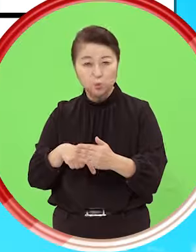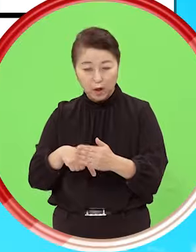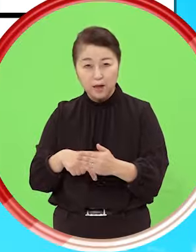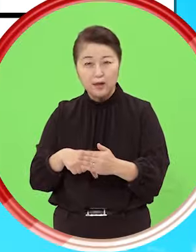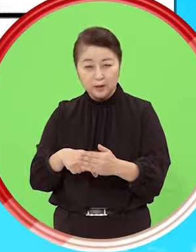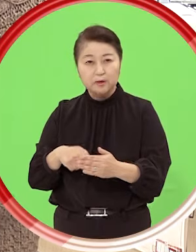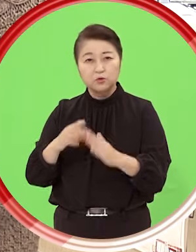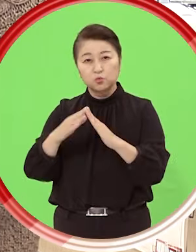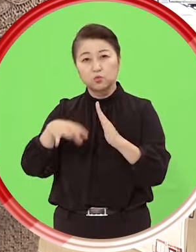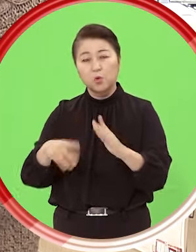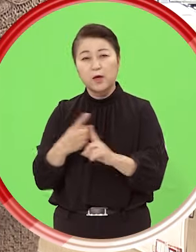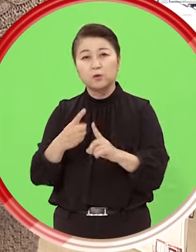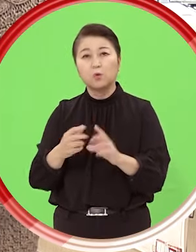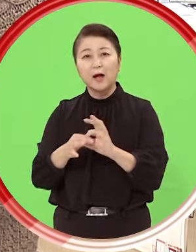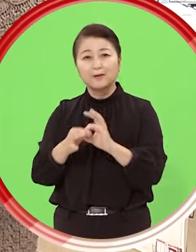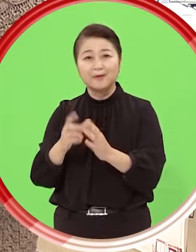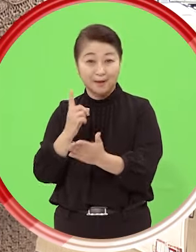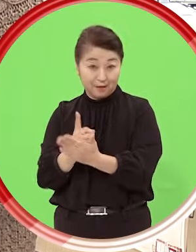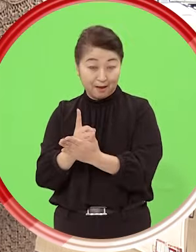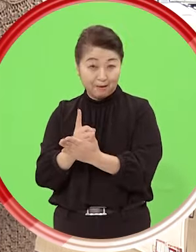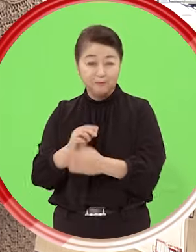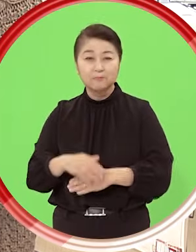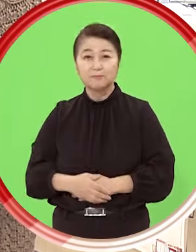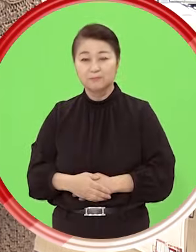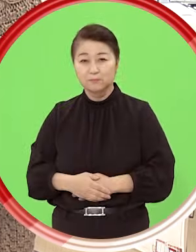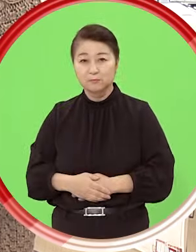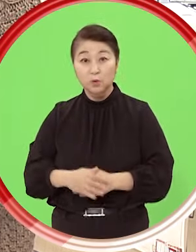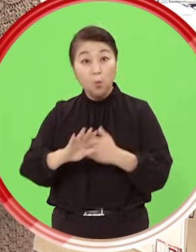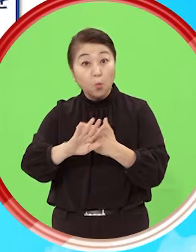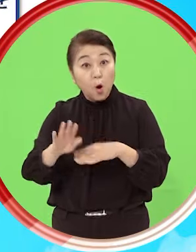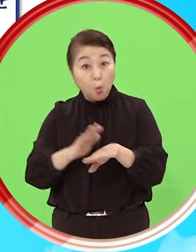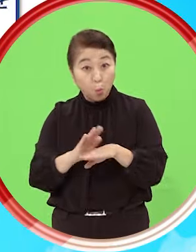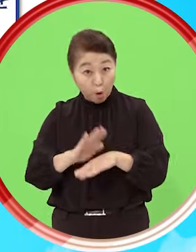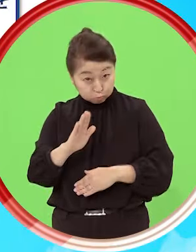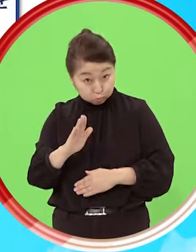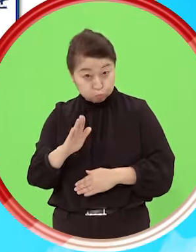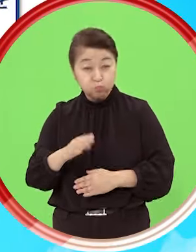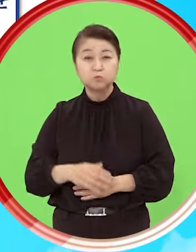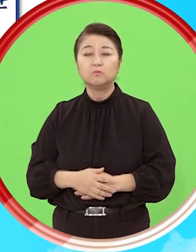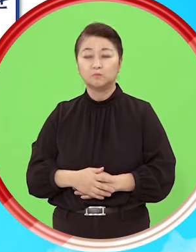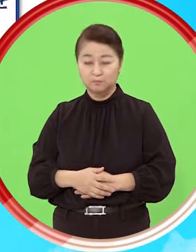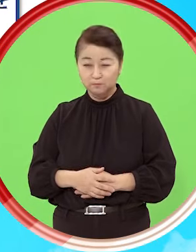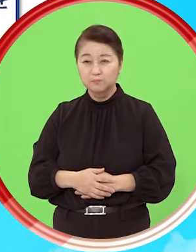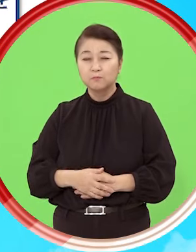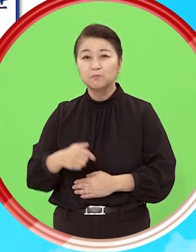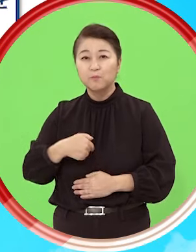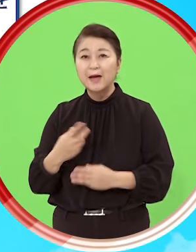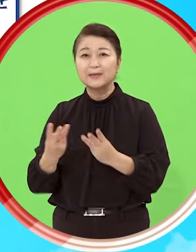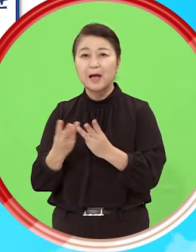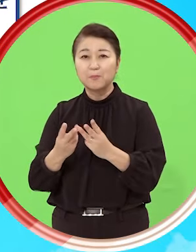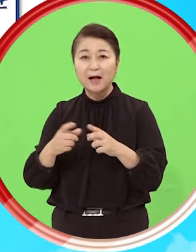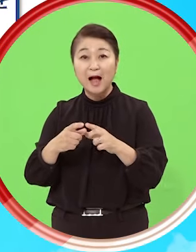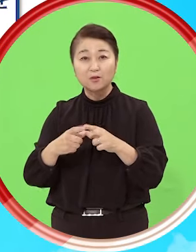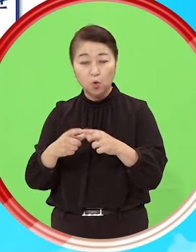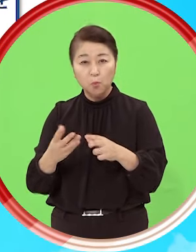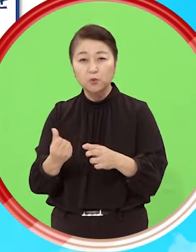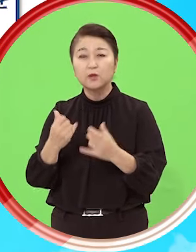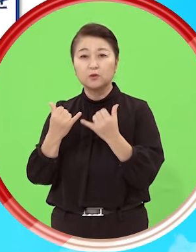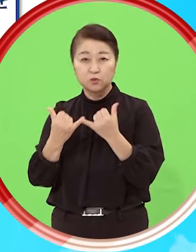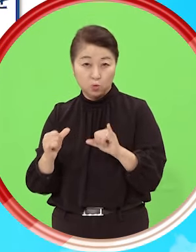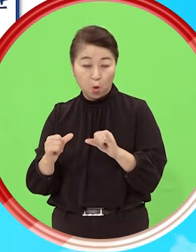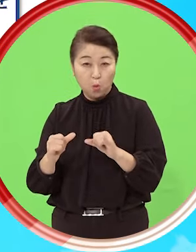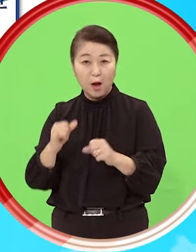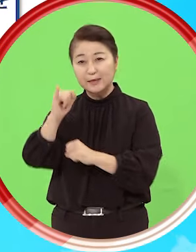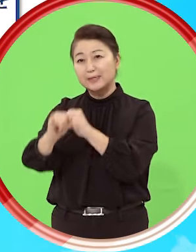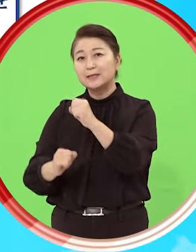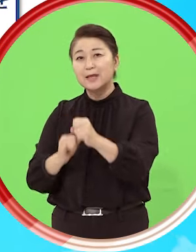限ります。 窓口以外でのサービスもあるんですか？ マイナンバーカードをお持ちの方については、マイナポータルを